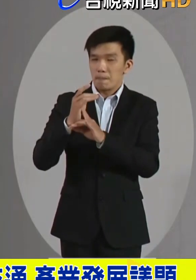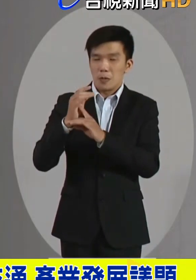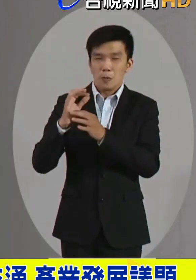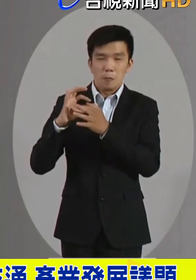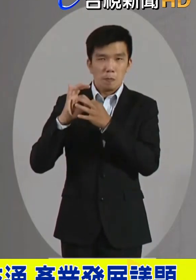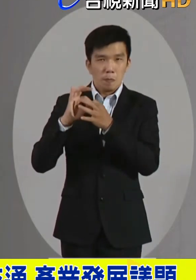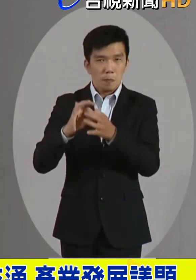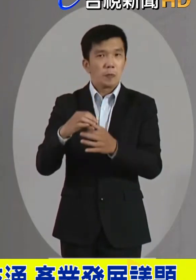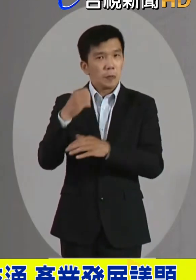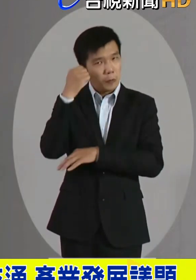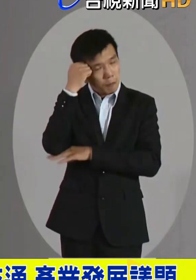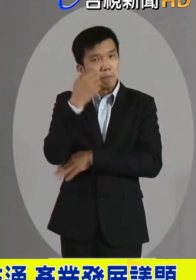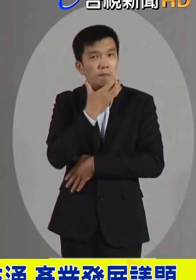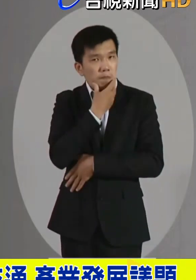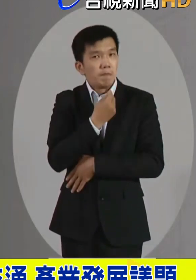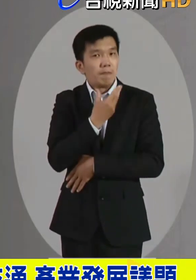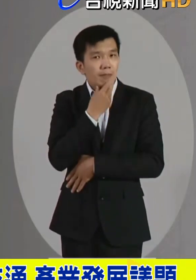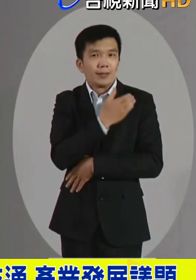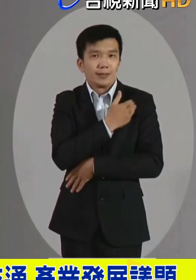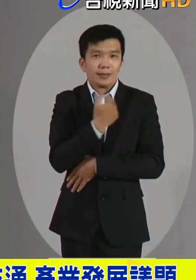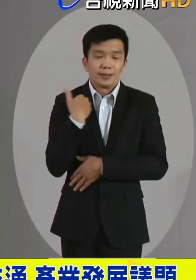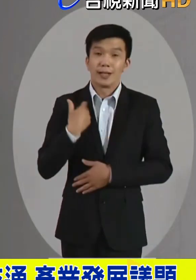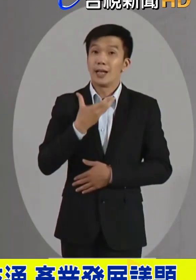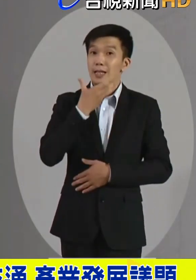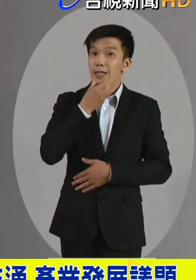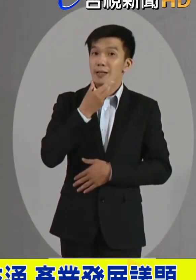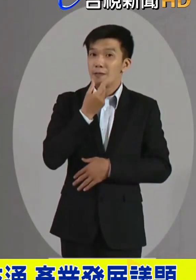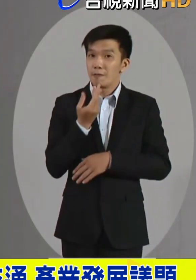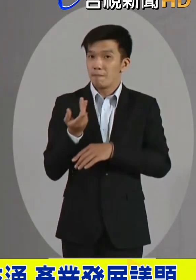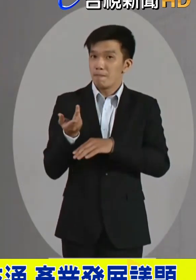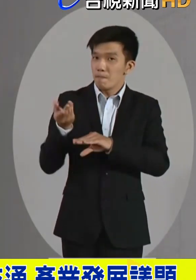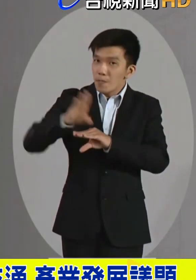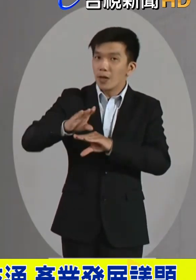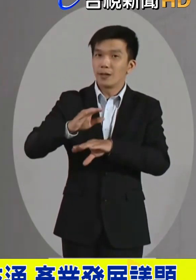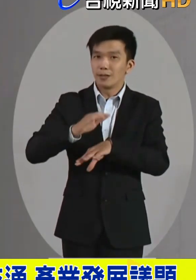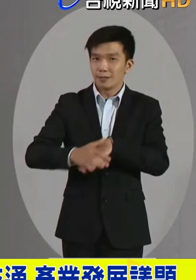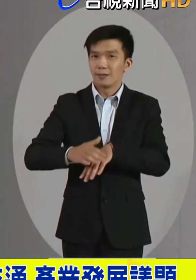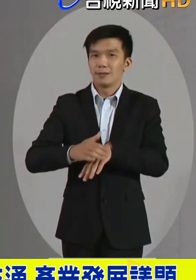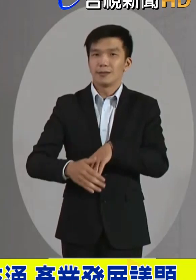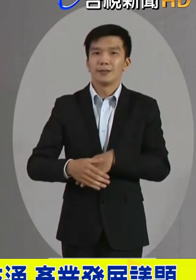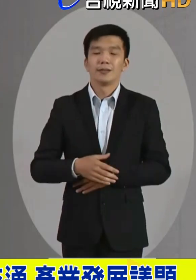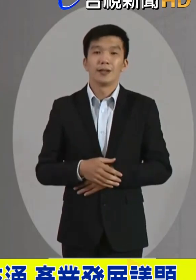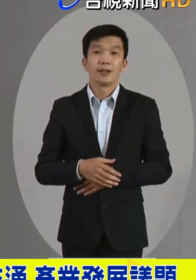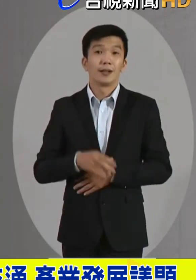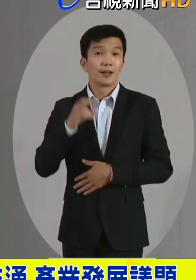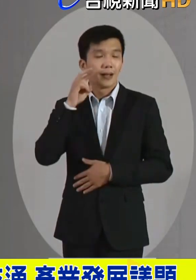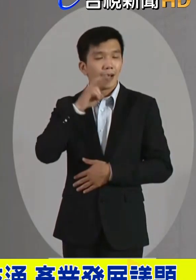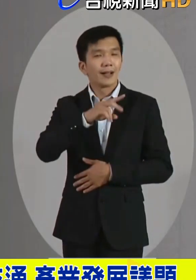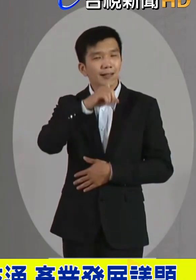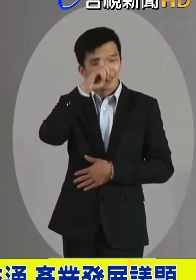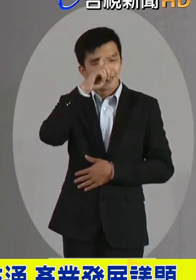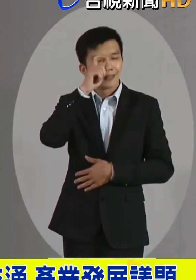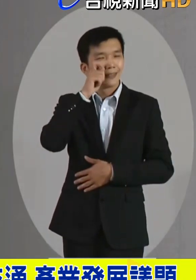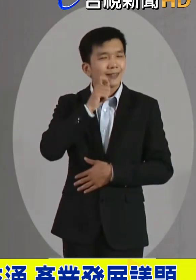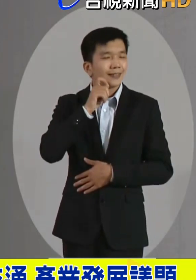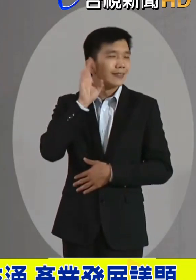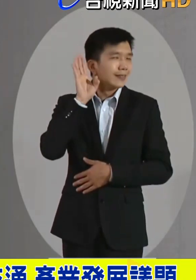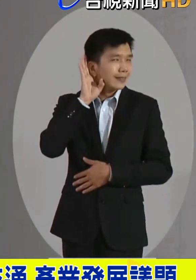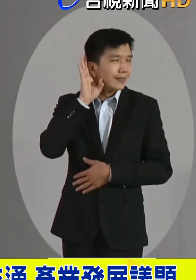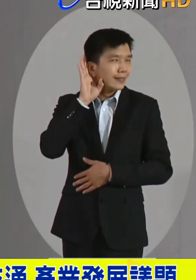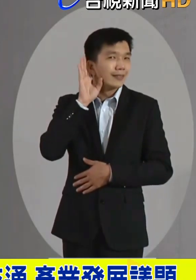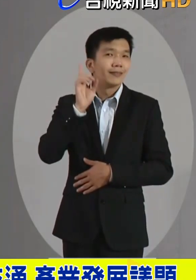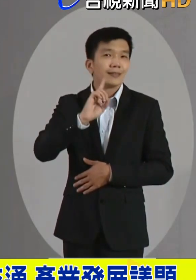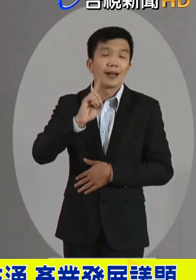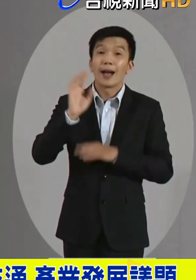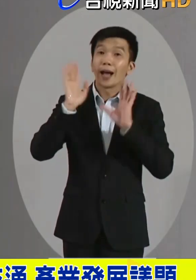的幸福城市，幸福加倍也是我要做的。刚刚说的，我们的孩子笑声我们最喜欢，所以公托、邻